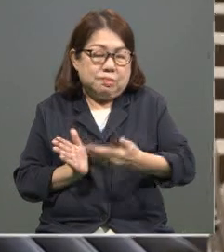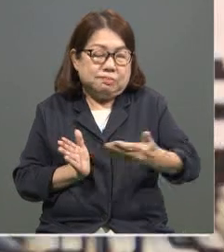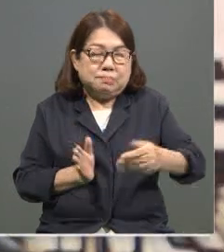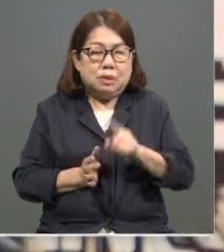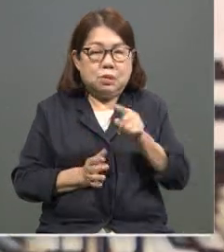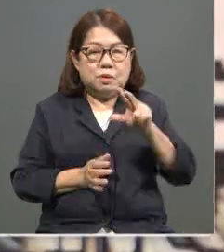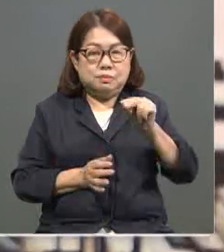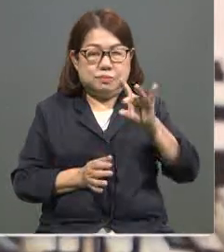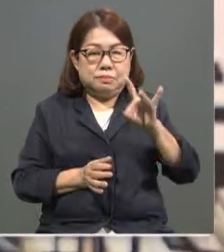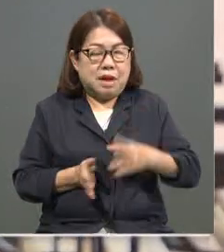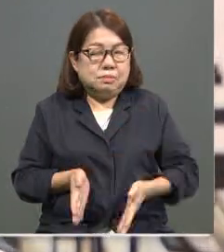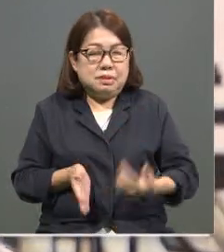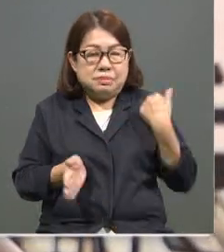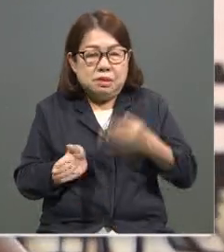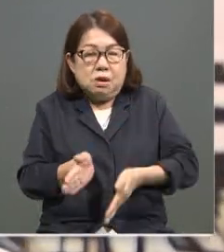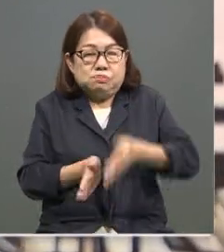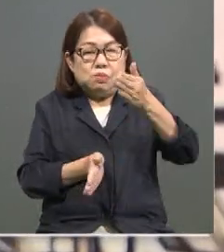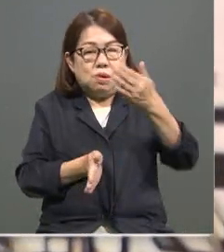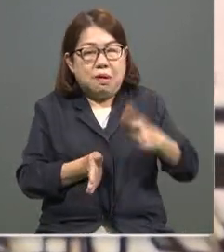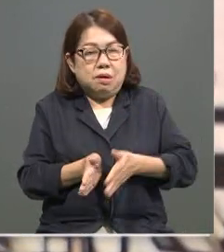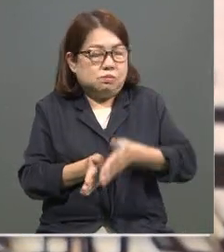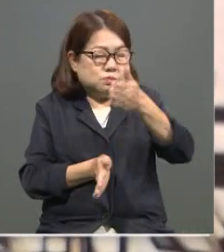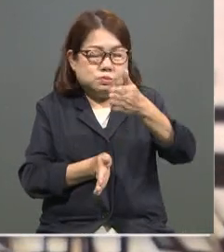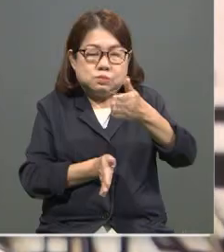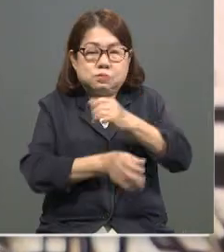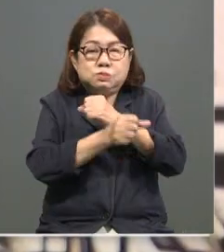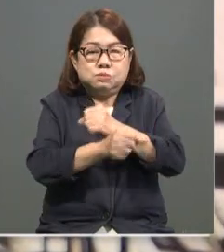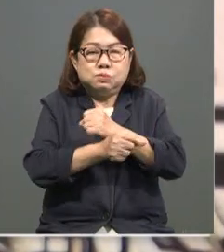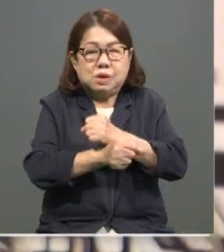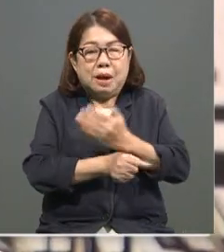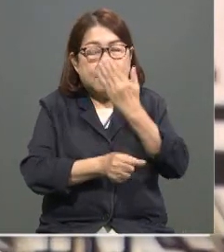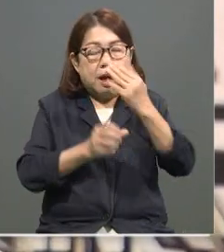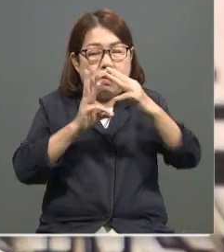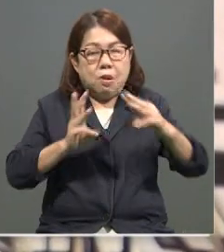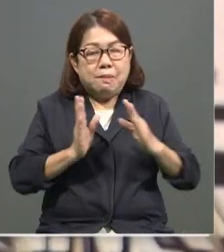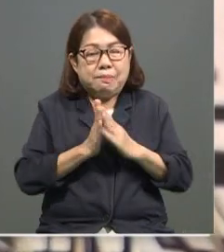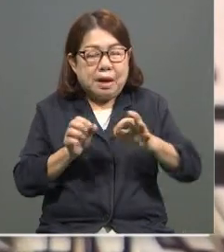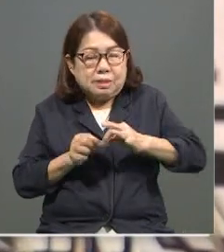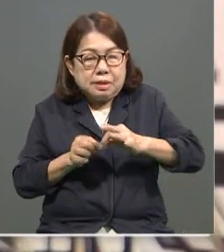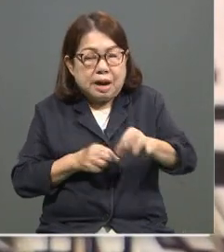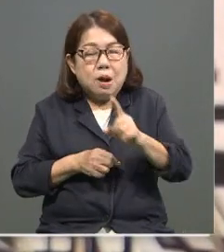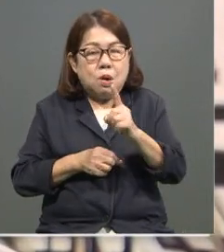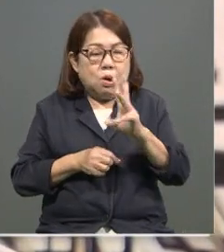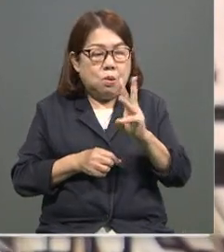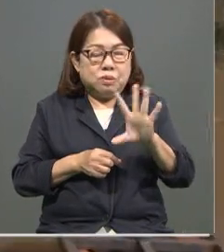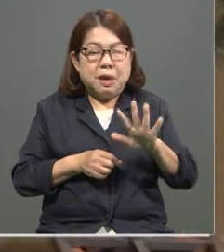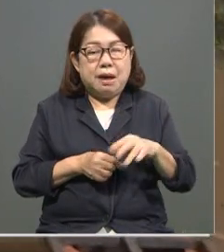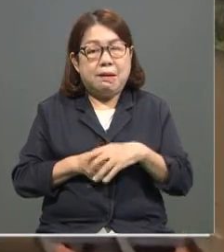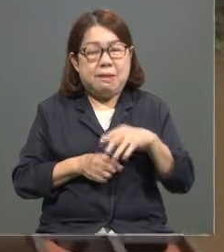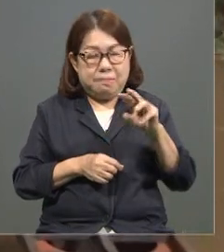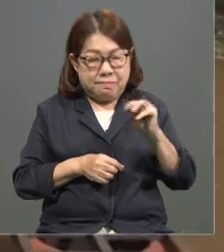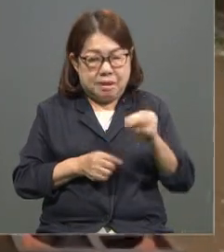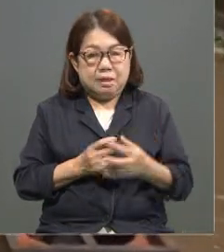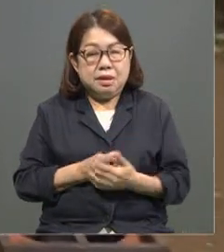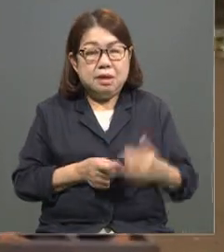ถูกยกขึ้นตลอดแนวลำน้ำเจ้าพระยาหน้าวัดชัยวัฒนารามรวม 165เมตไม่ใช่แค่มีแบงเกอร์อย่างเดียว